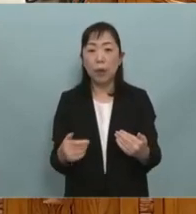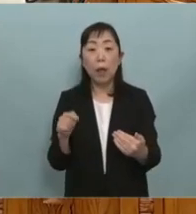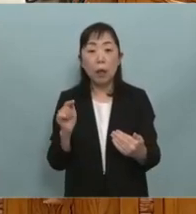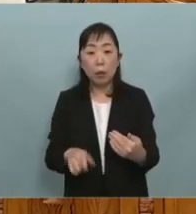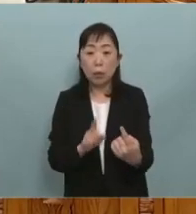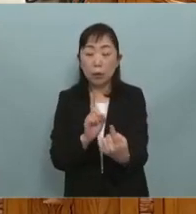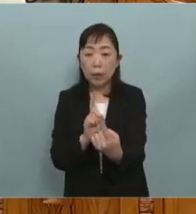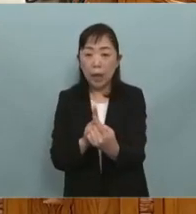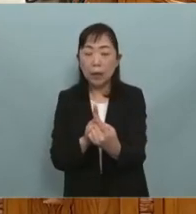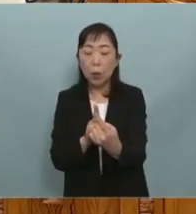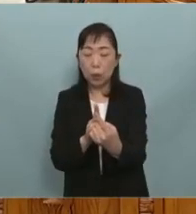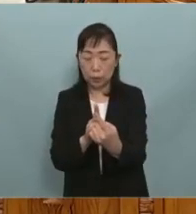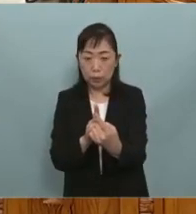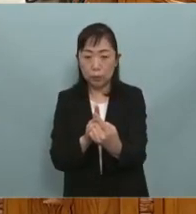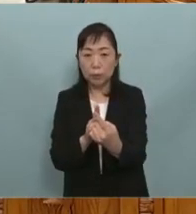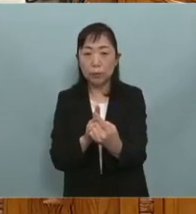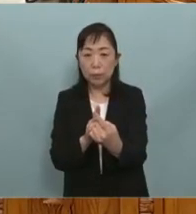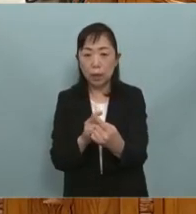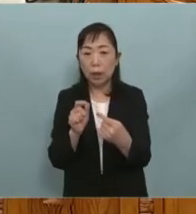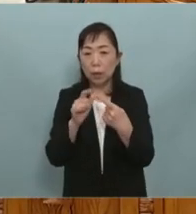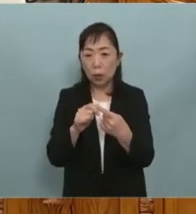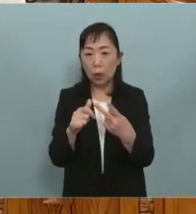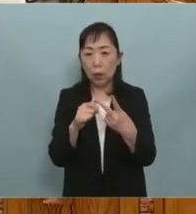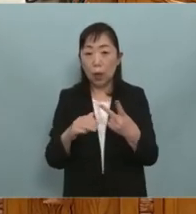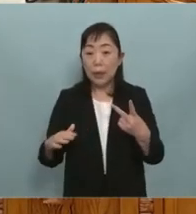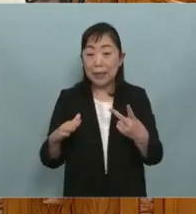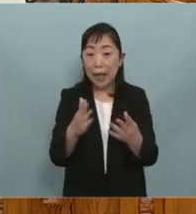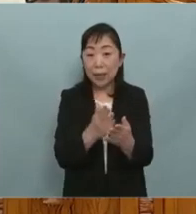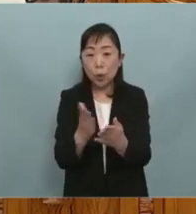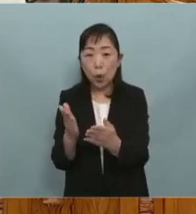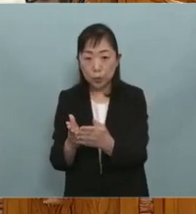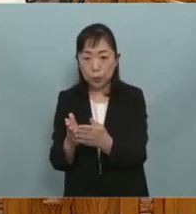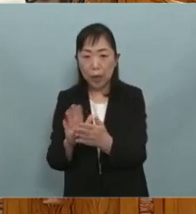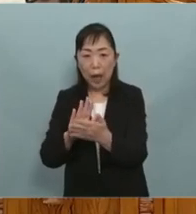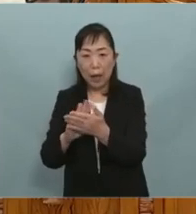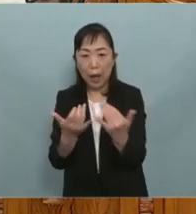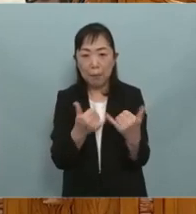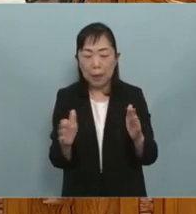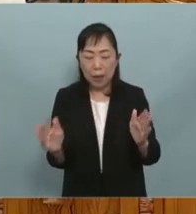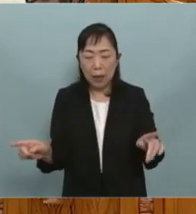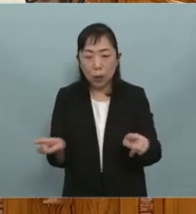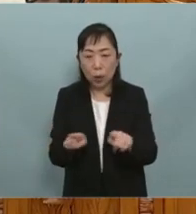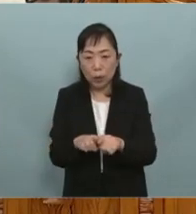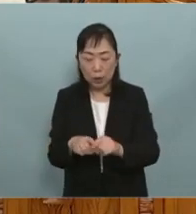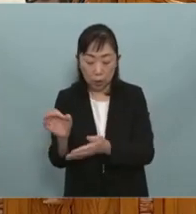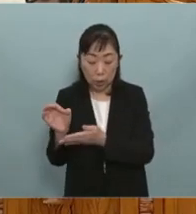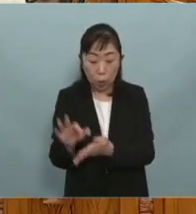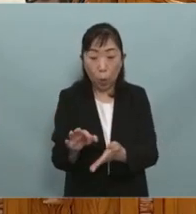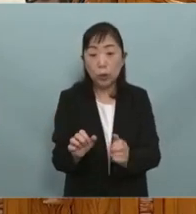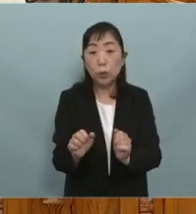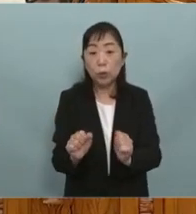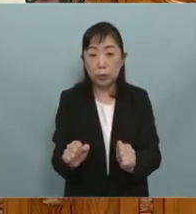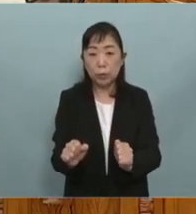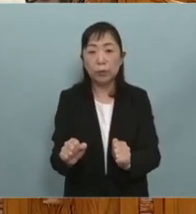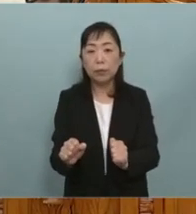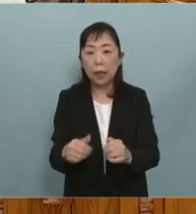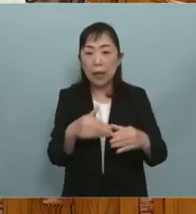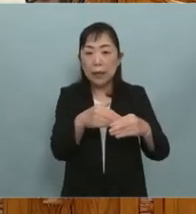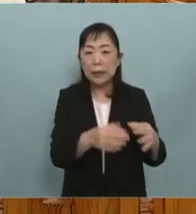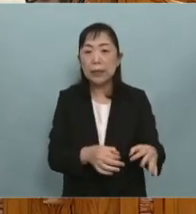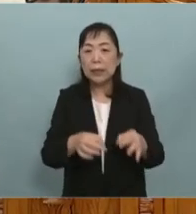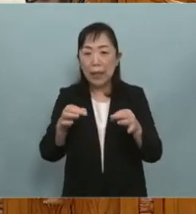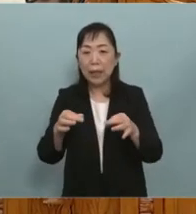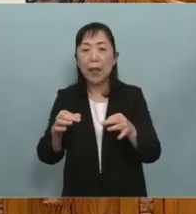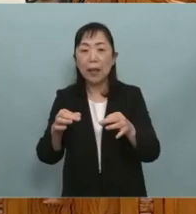への対応に加えて成長分野に官民を上げての思い切った投資を行い賃上げと